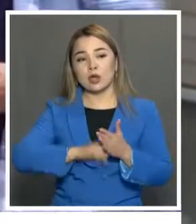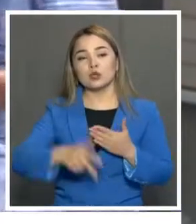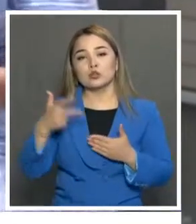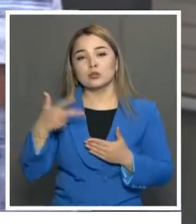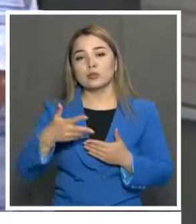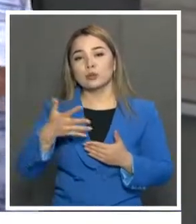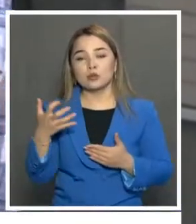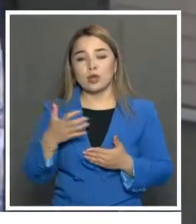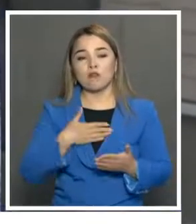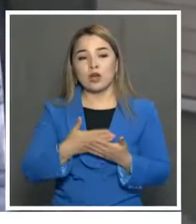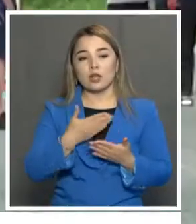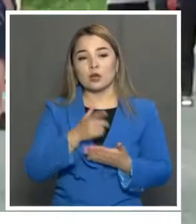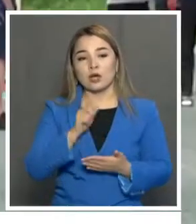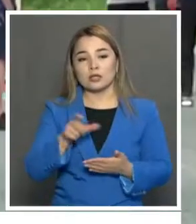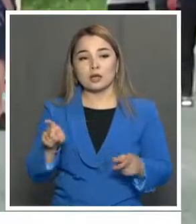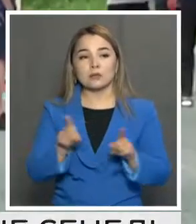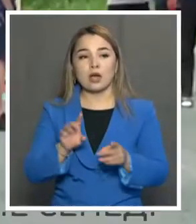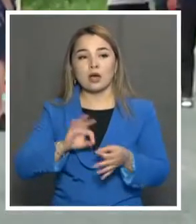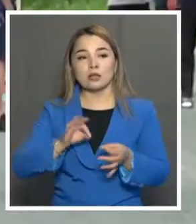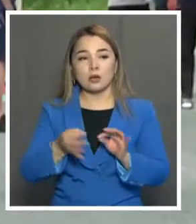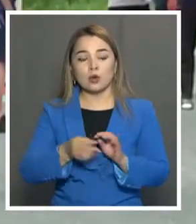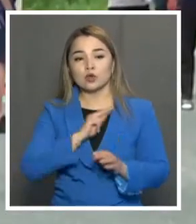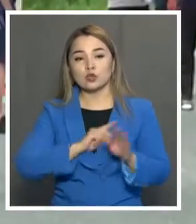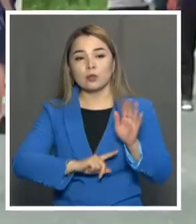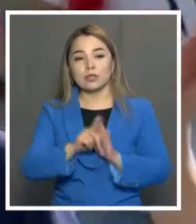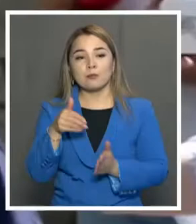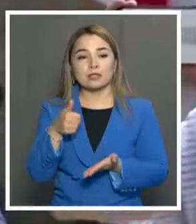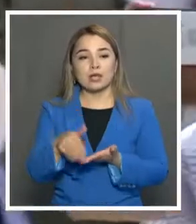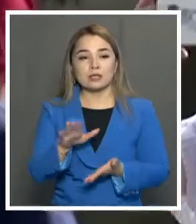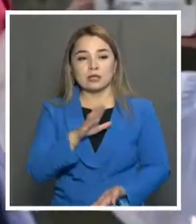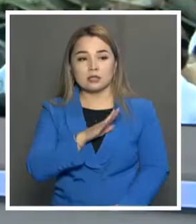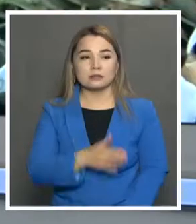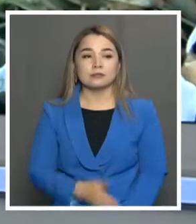3500-дей волонтер олимпиада кезінде жұмыс істеуден бас тартқан.